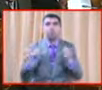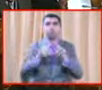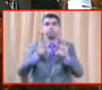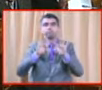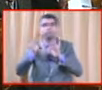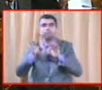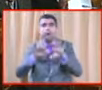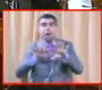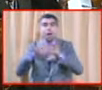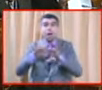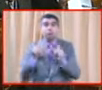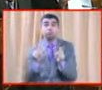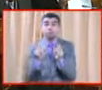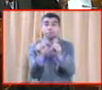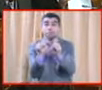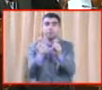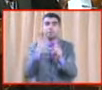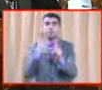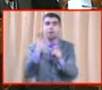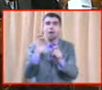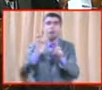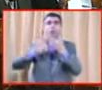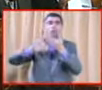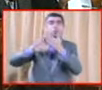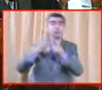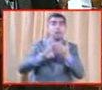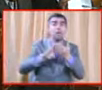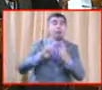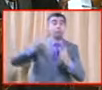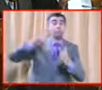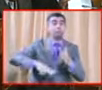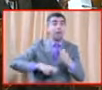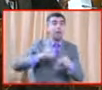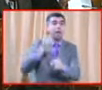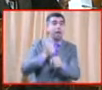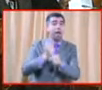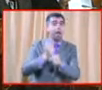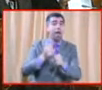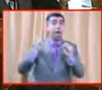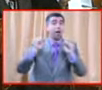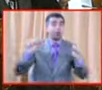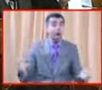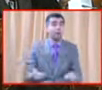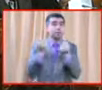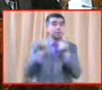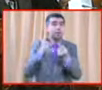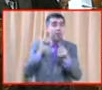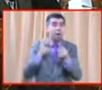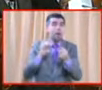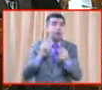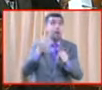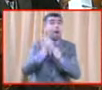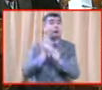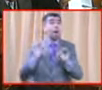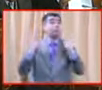التتبع والمواكبة والتقييم لمعرفة مدى قيام هذه الجمعيات بإنجاز ما تلتزم به في